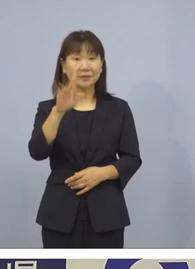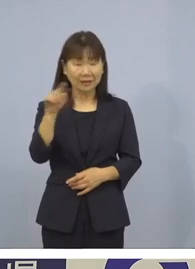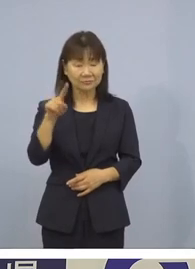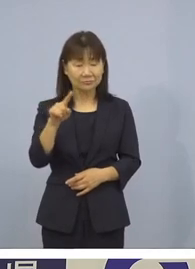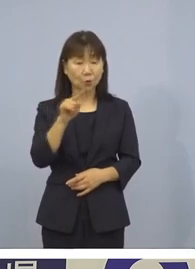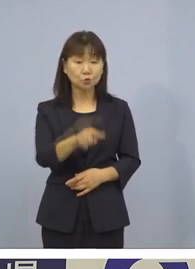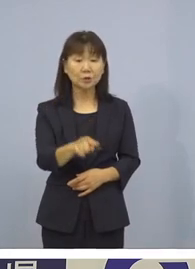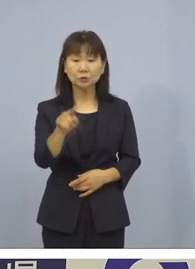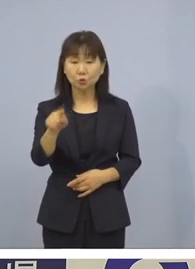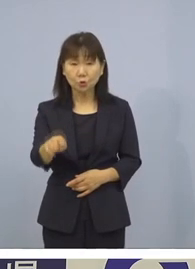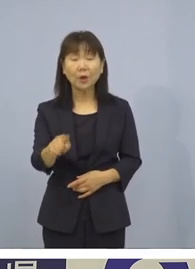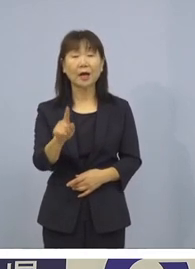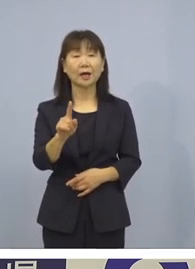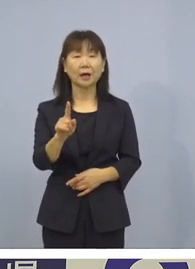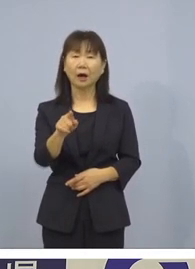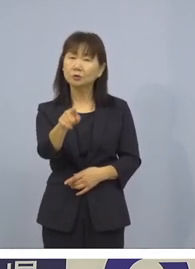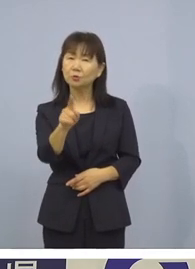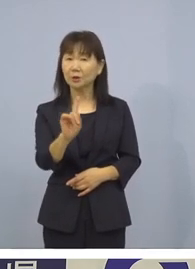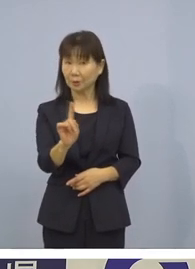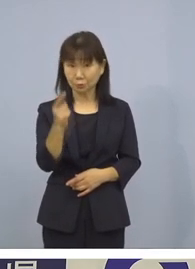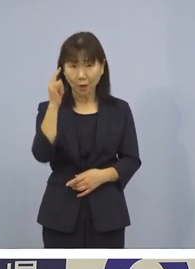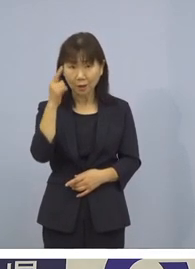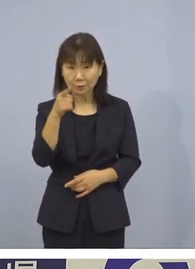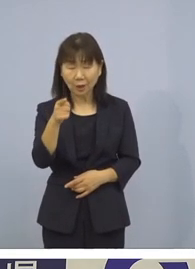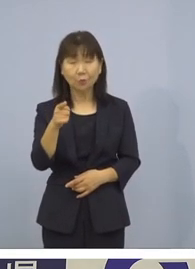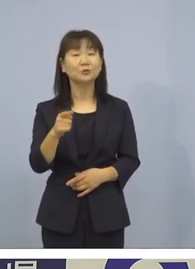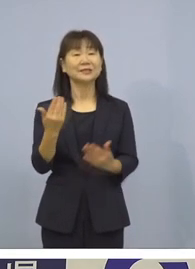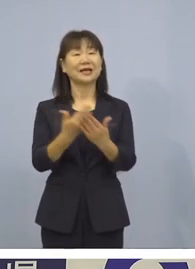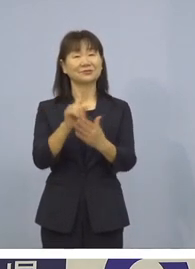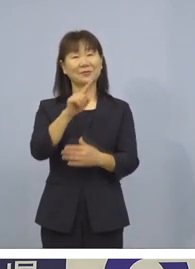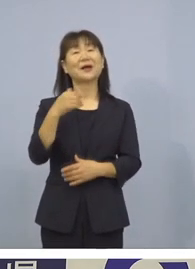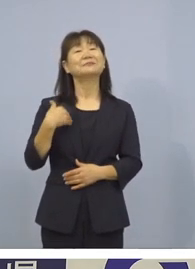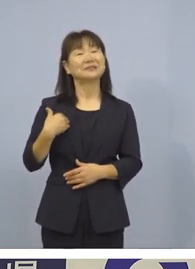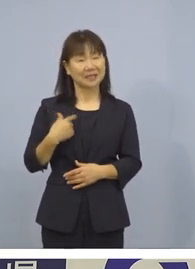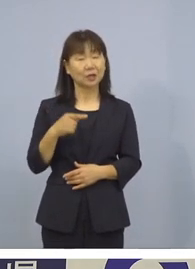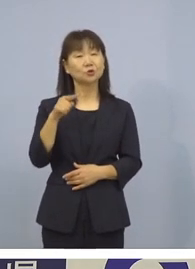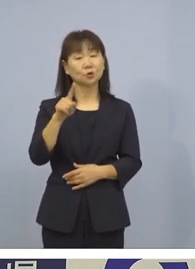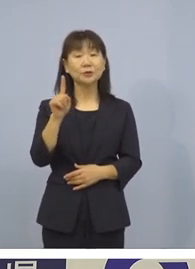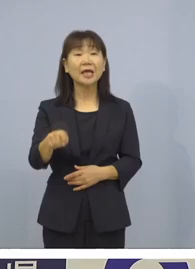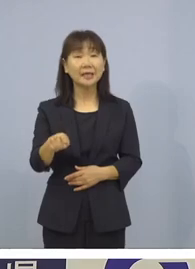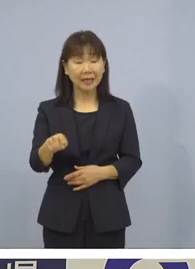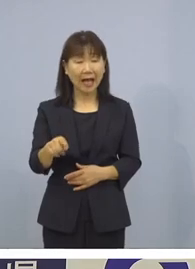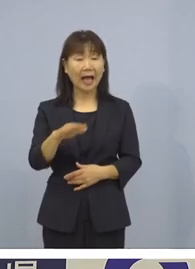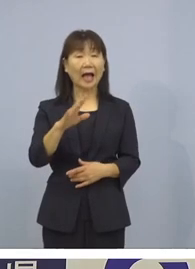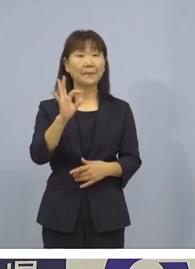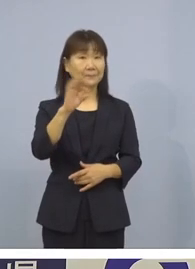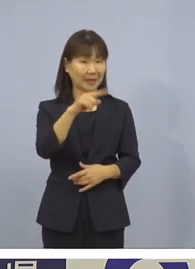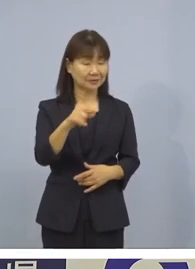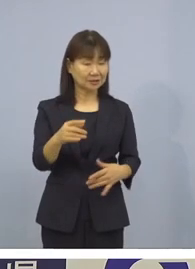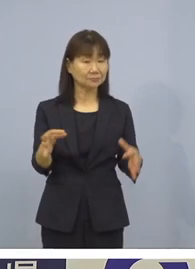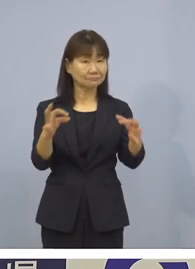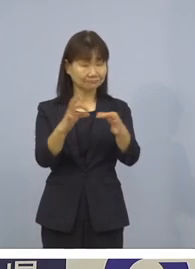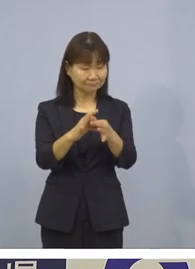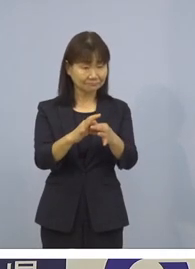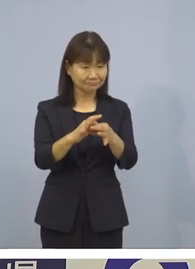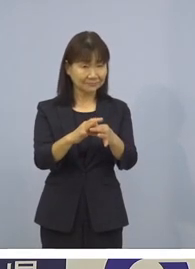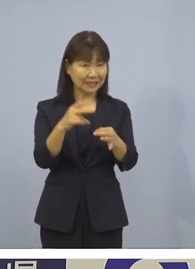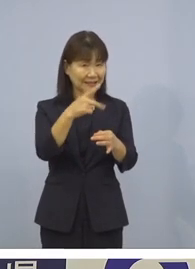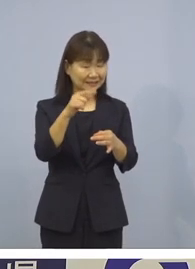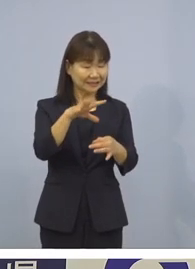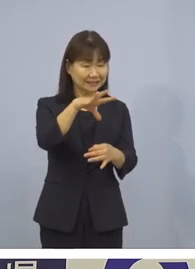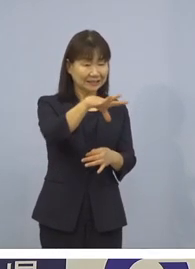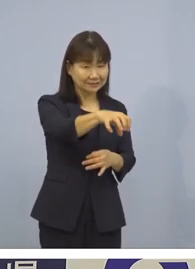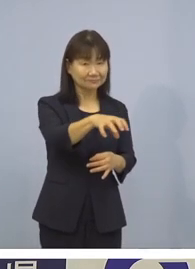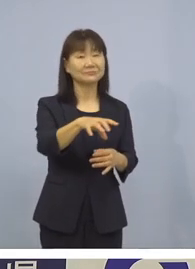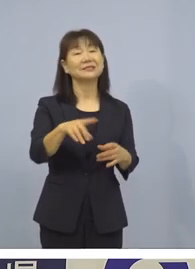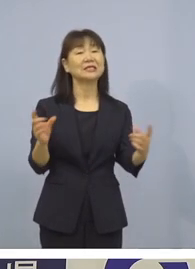思うかもしれませんが、実はそこが全部面につながってって陣地になっていくっていうね、陣取り合戦だから囲碁は